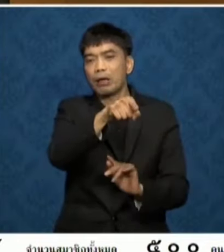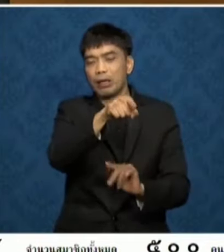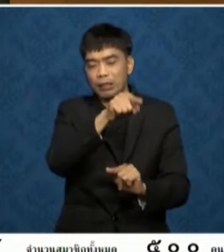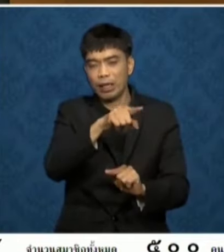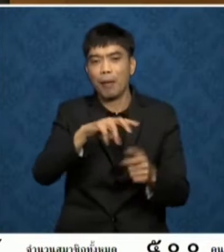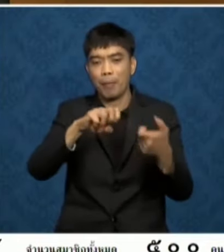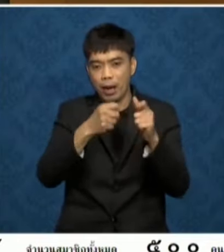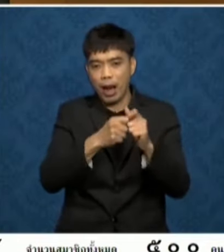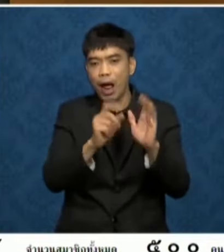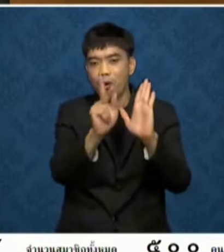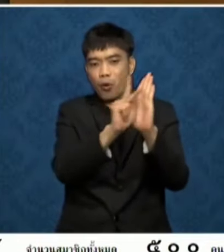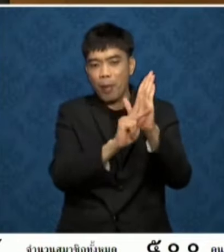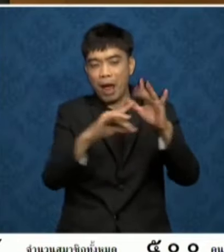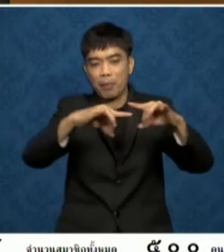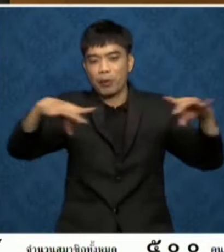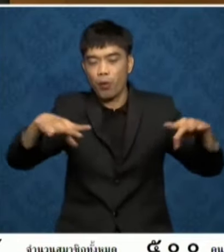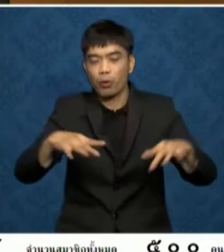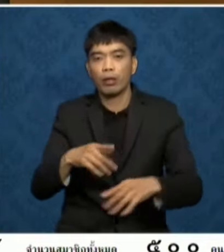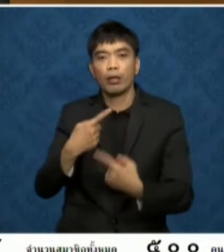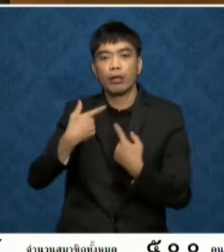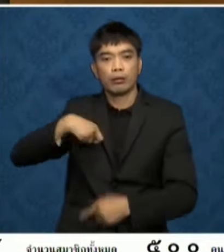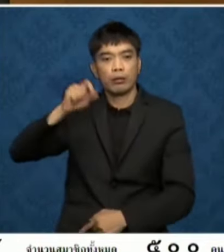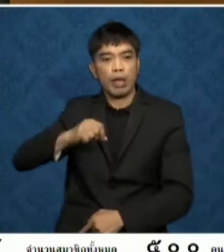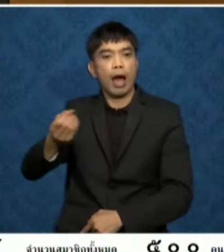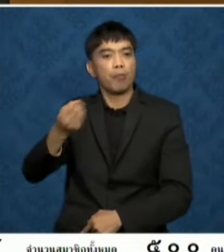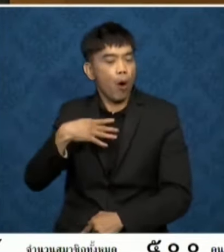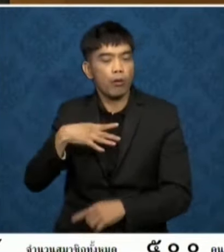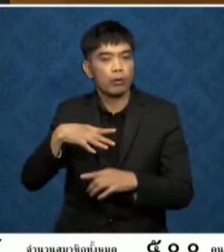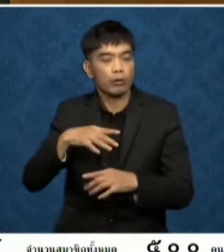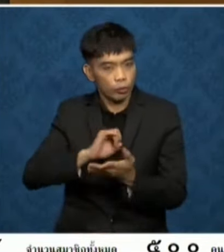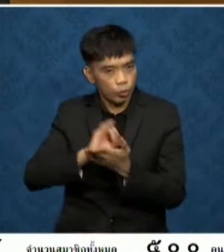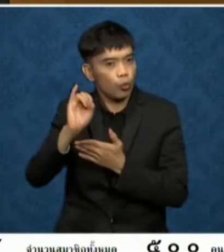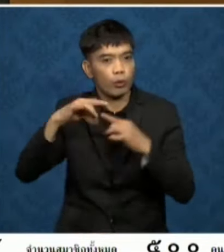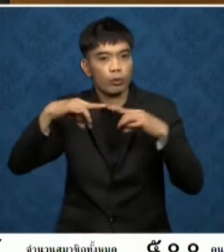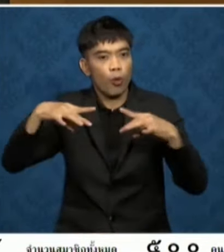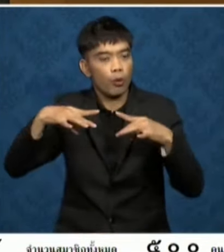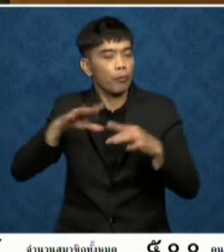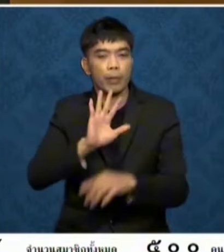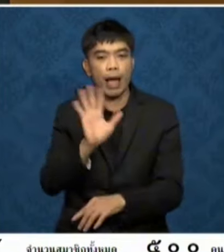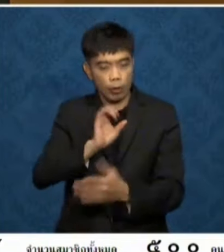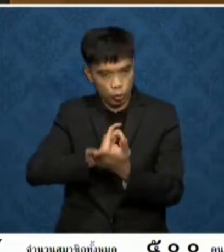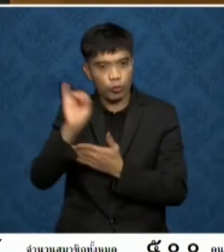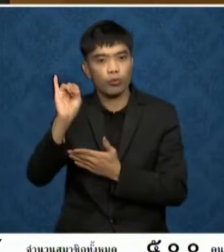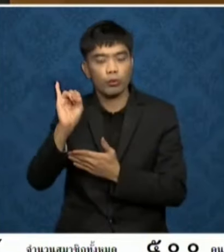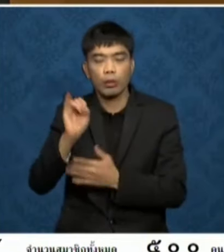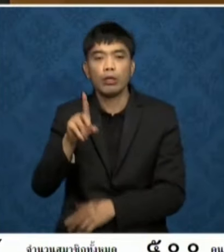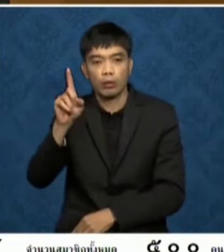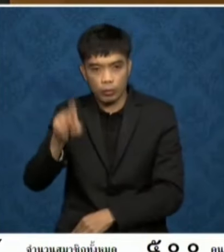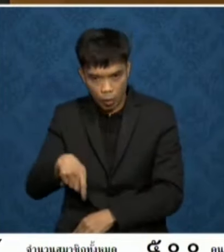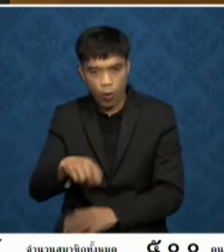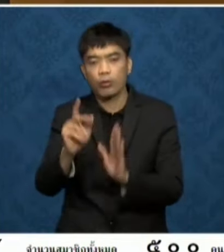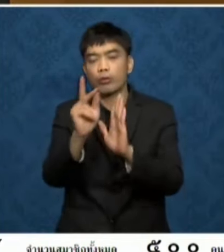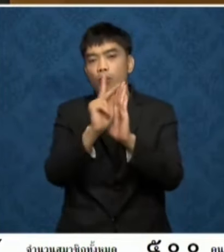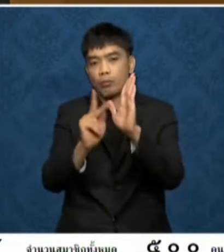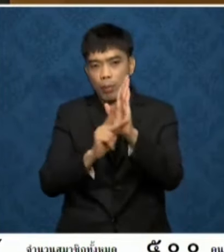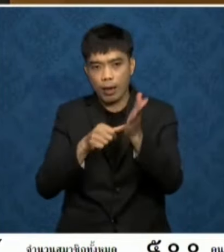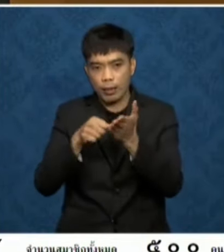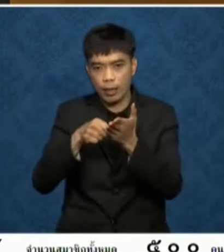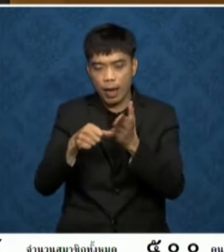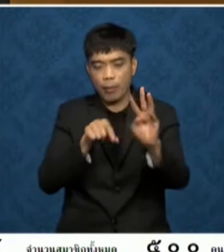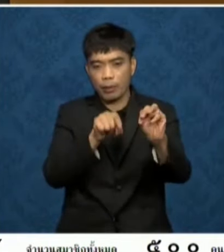ครับพวกท่านเป็นฝ่ายนิติบัญญัติก็น่าจะแก้กฎหมาย